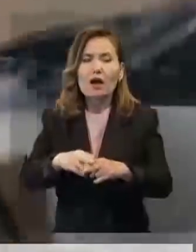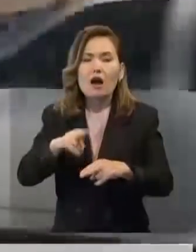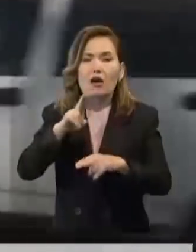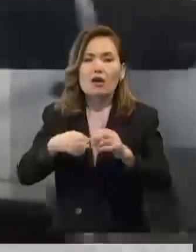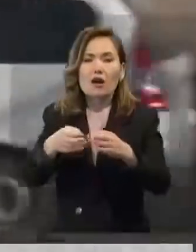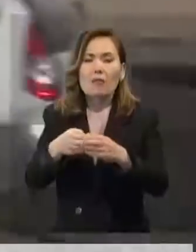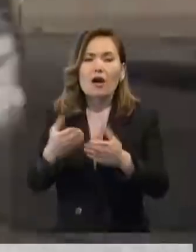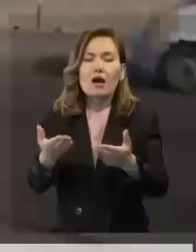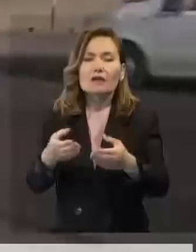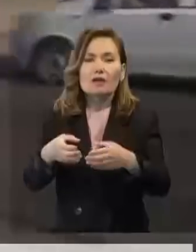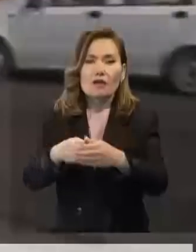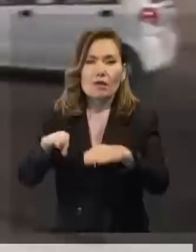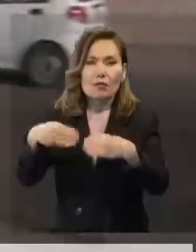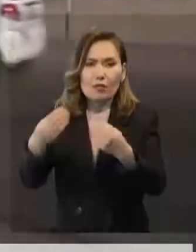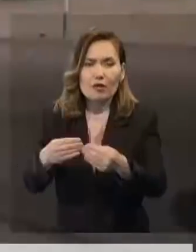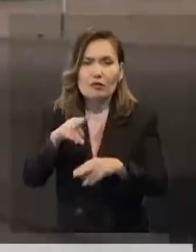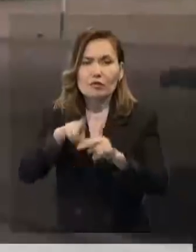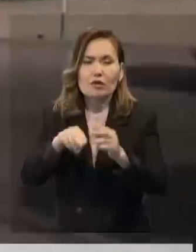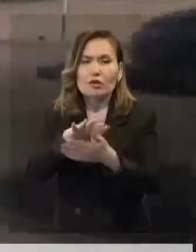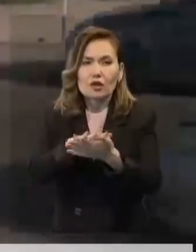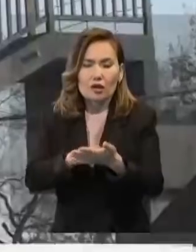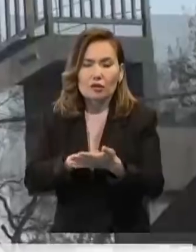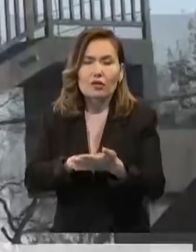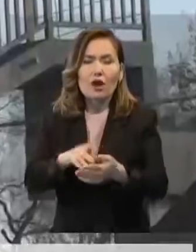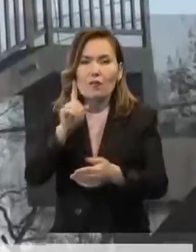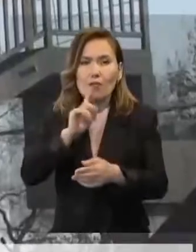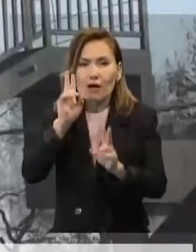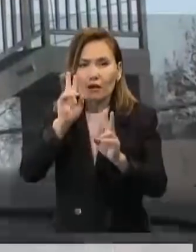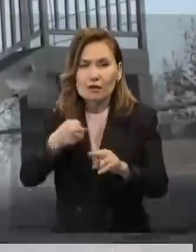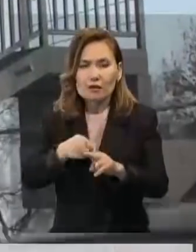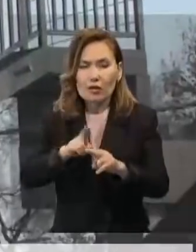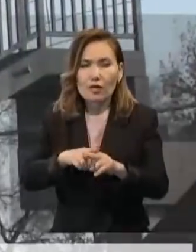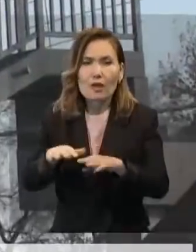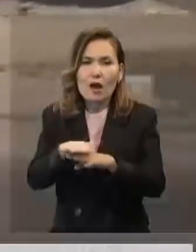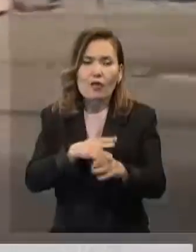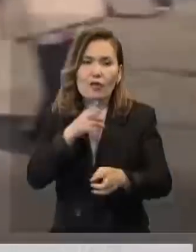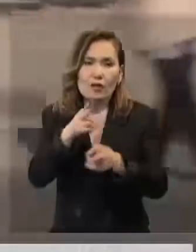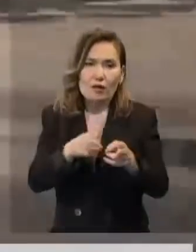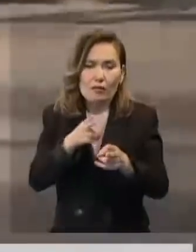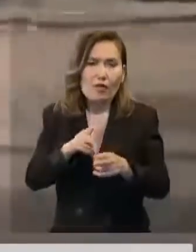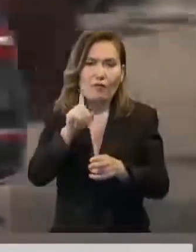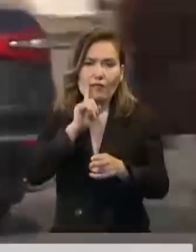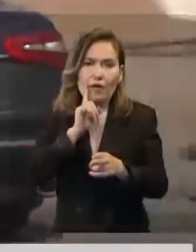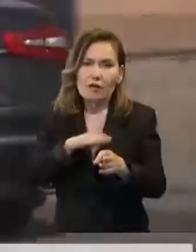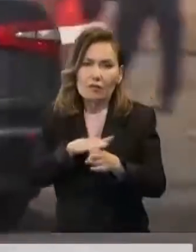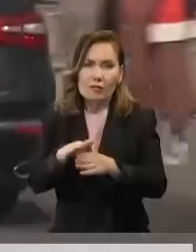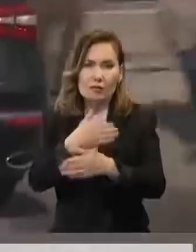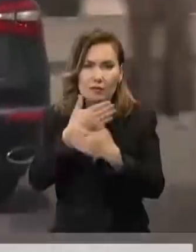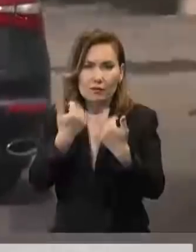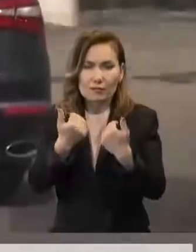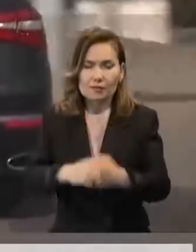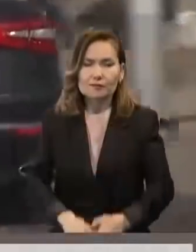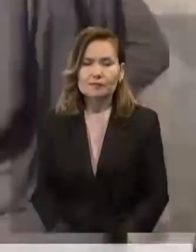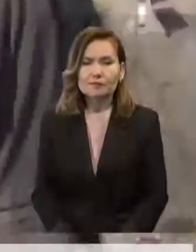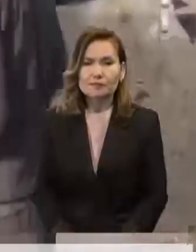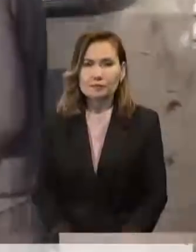компанияның жалғастыратыны әзірге белгісіз. Осылайша жол азабын тартып жүрген жұрттың талап тілегі биыл орындалмайтын секілді. Жандос Айтбайұлы, Радик